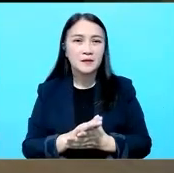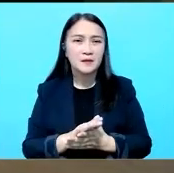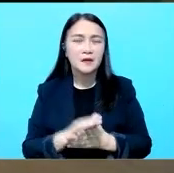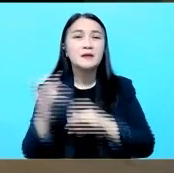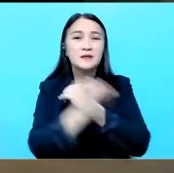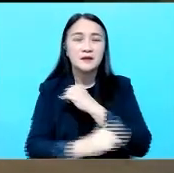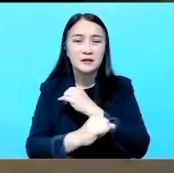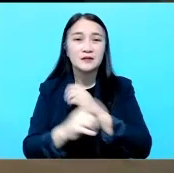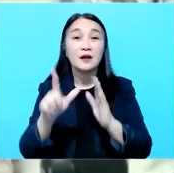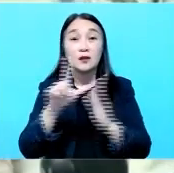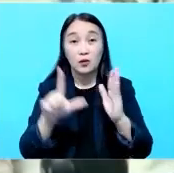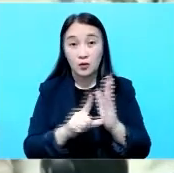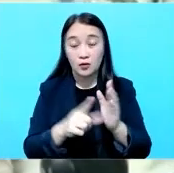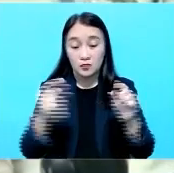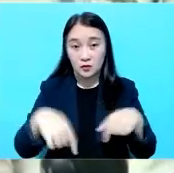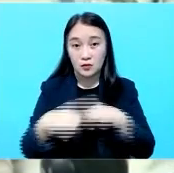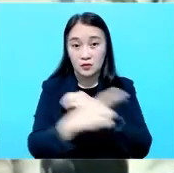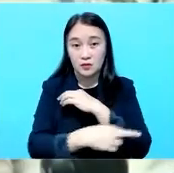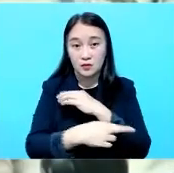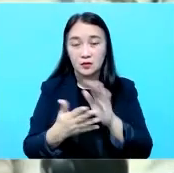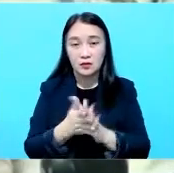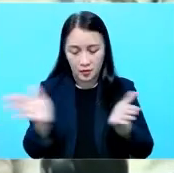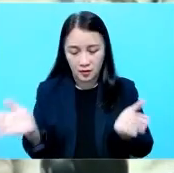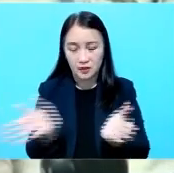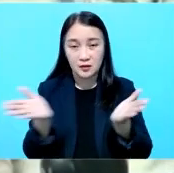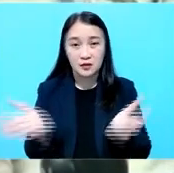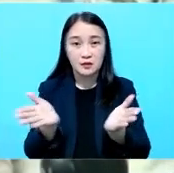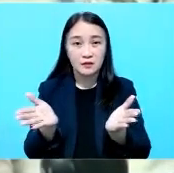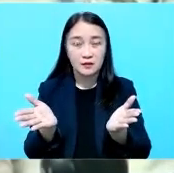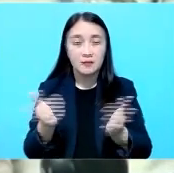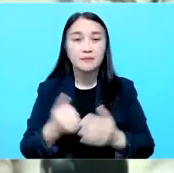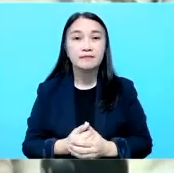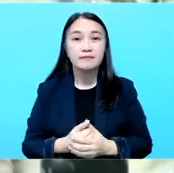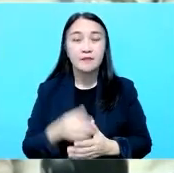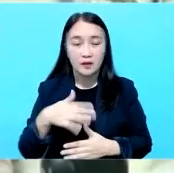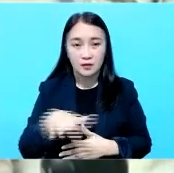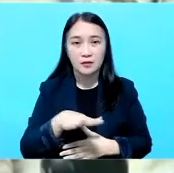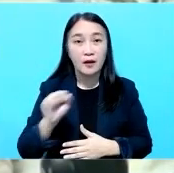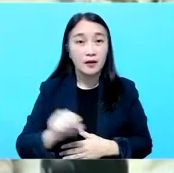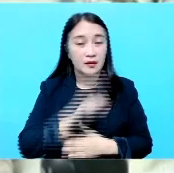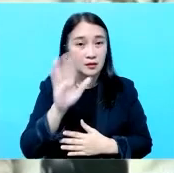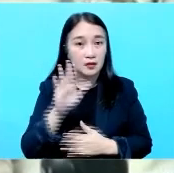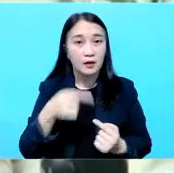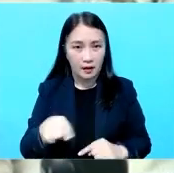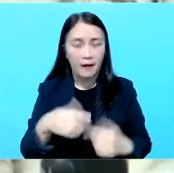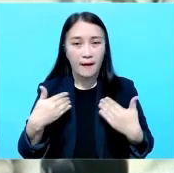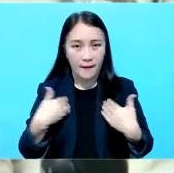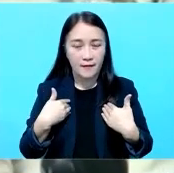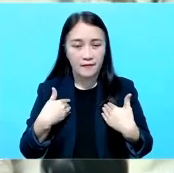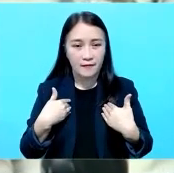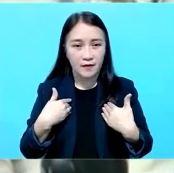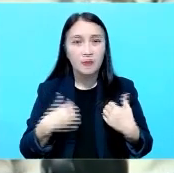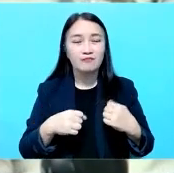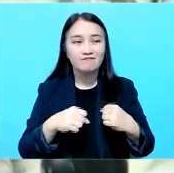In order to harness the potential of our region, I believe that ASEAN must now redouble its efforts, especially in